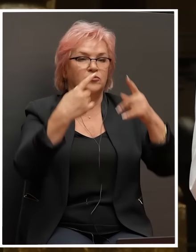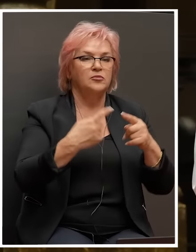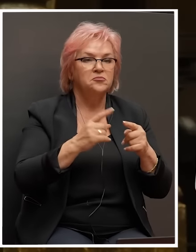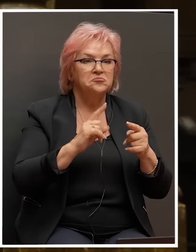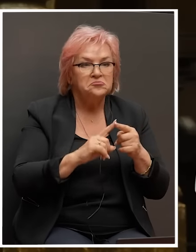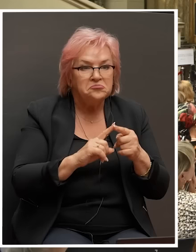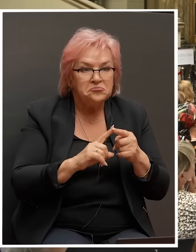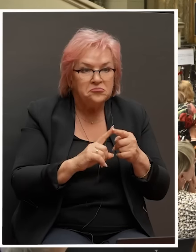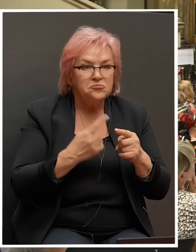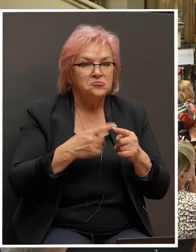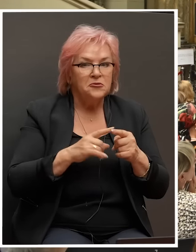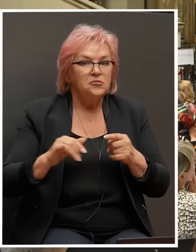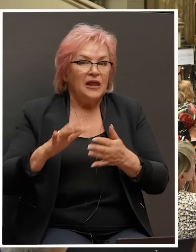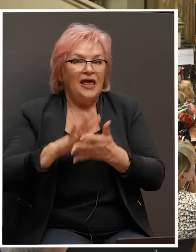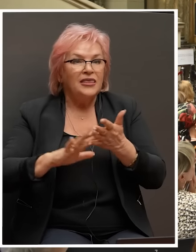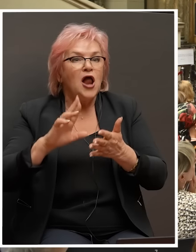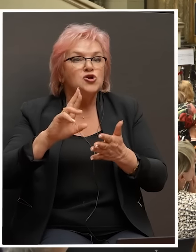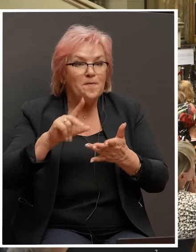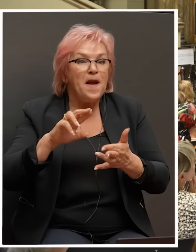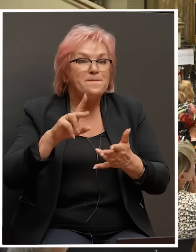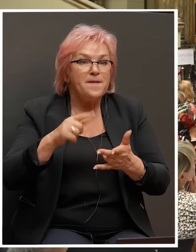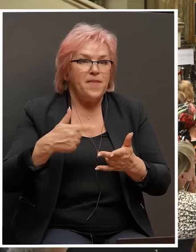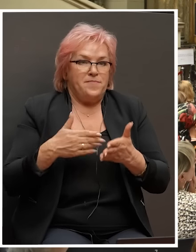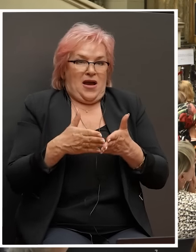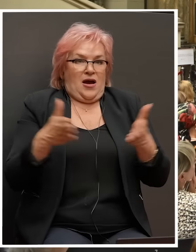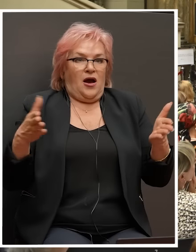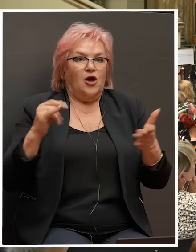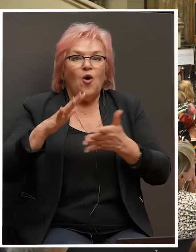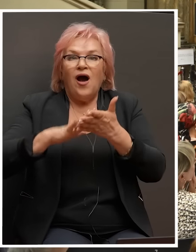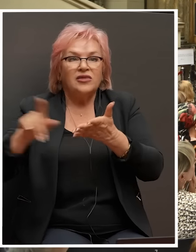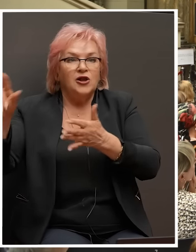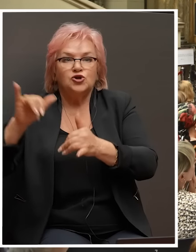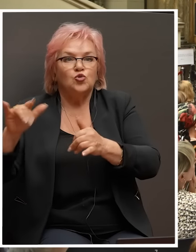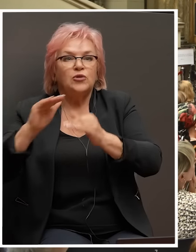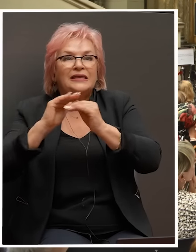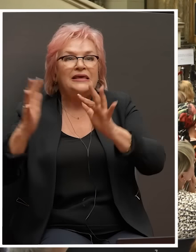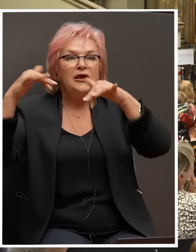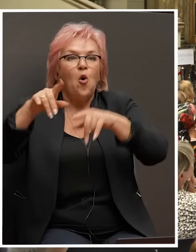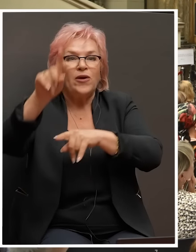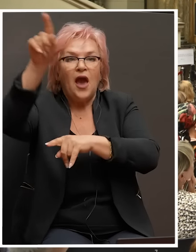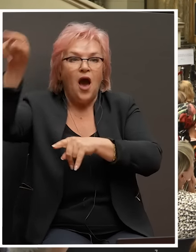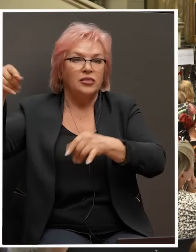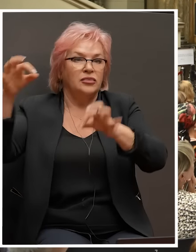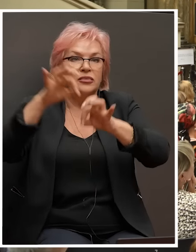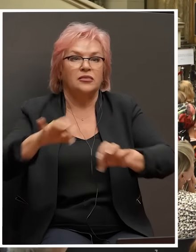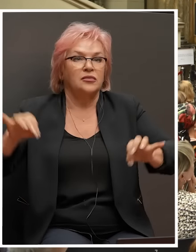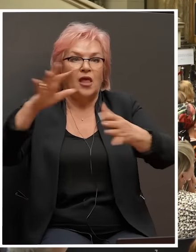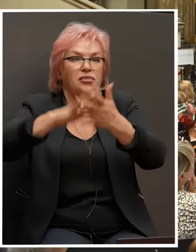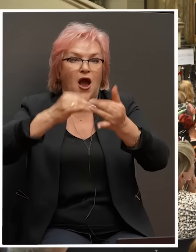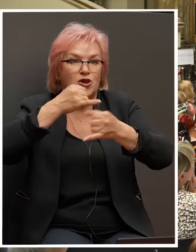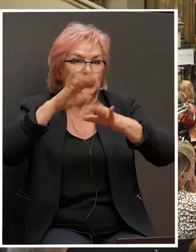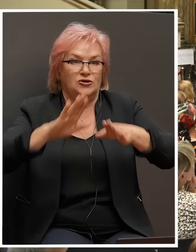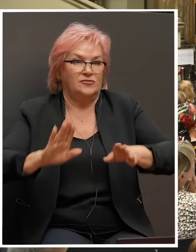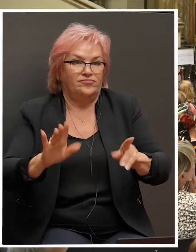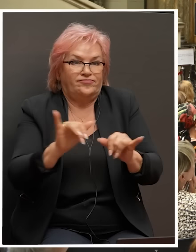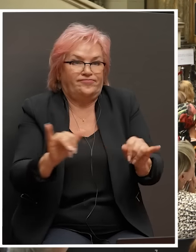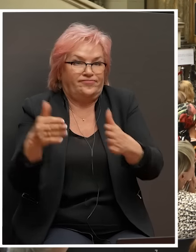родит с нами. Мы бы тоже дальше расширились, если было бы куда, но там Тихий океан, дальше не пойдешь. Соответственно,